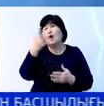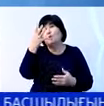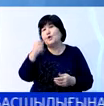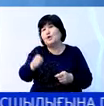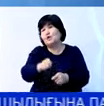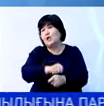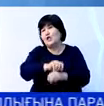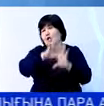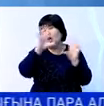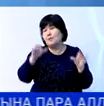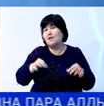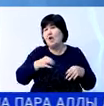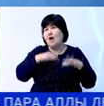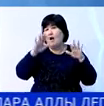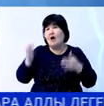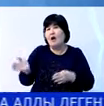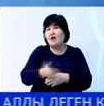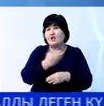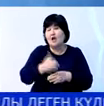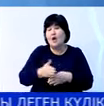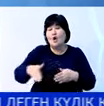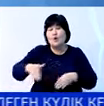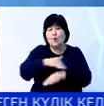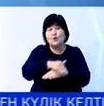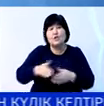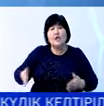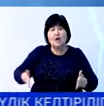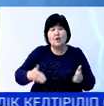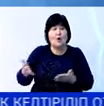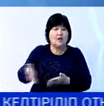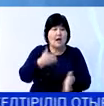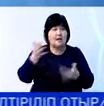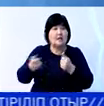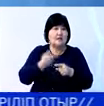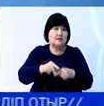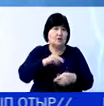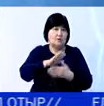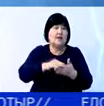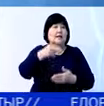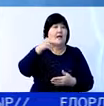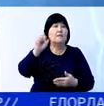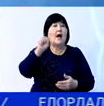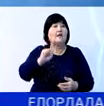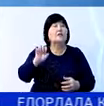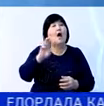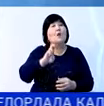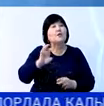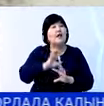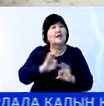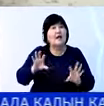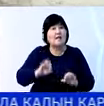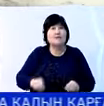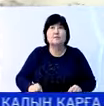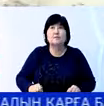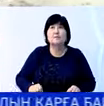текше метрге жуық қар шығарған. Көшелер мен тротуарларды қардан аршу жұмыстары әлі де жалғасып жатыр. Тақырыпты әріптесім Азамат Әуезхан тарқатсын.